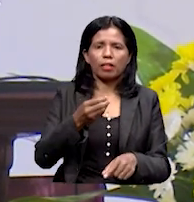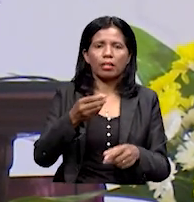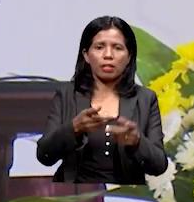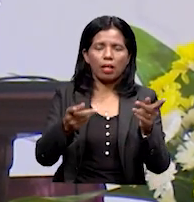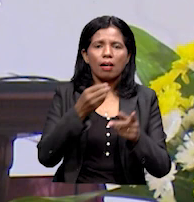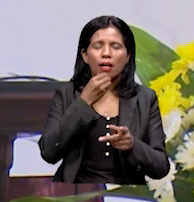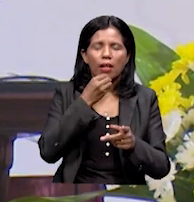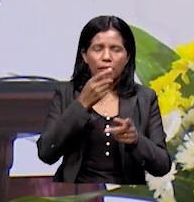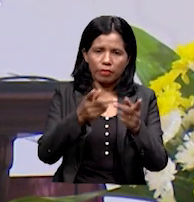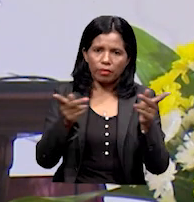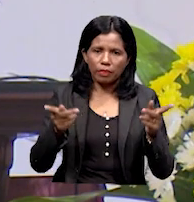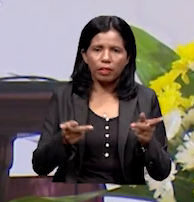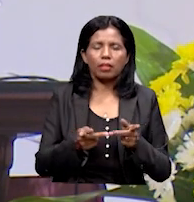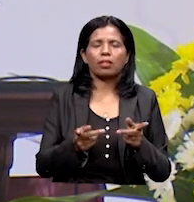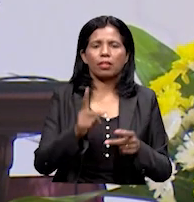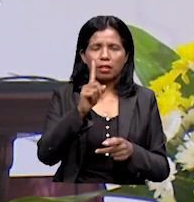tuir maite